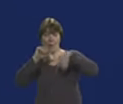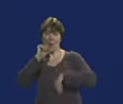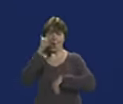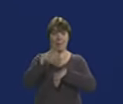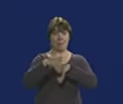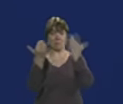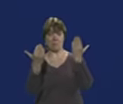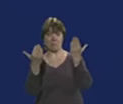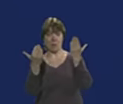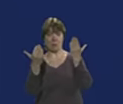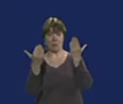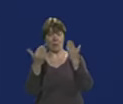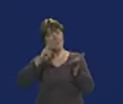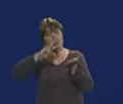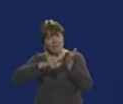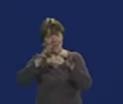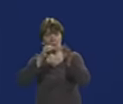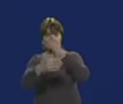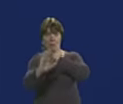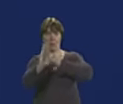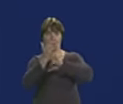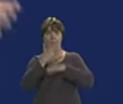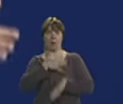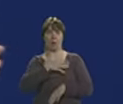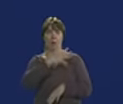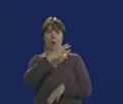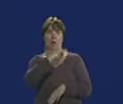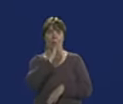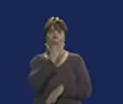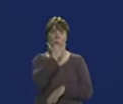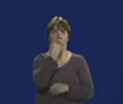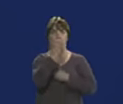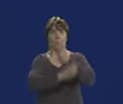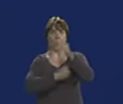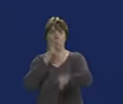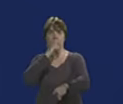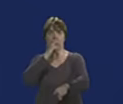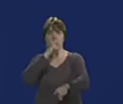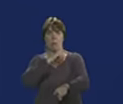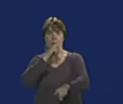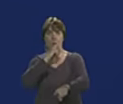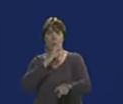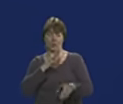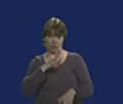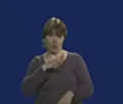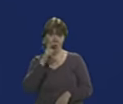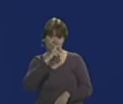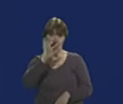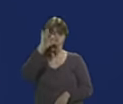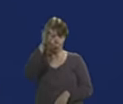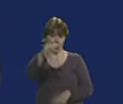lendemain matin et qu'ils ont eu les vrais résultats, ils se sont dit, soit on s'est trompé, soit on nous a menti. On vous avait